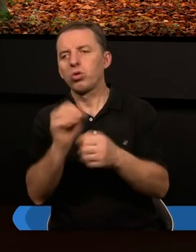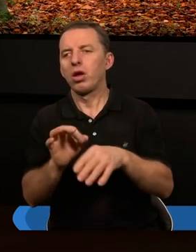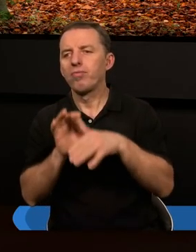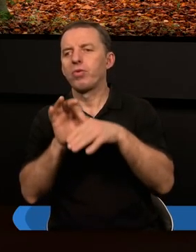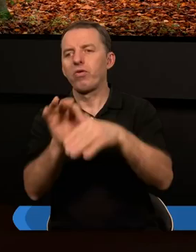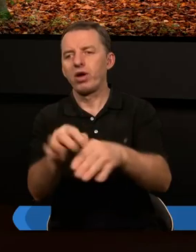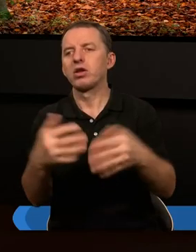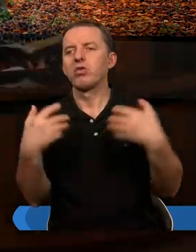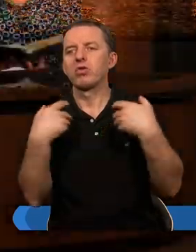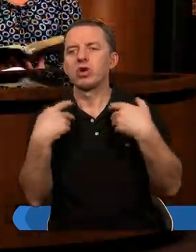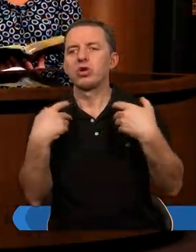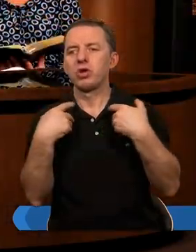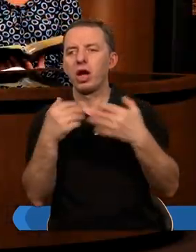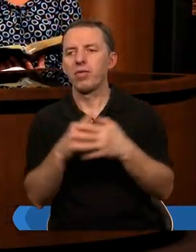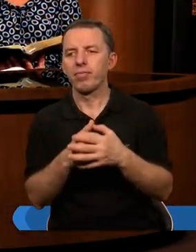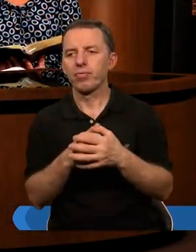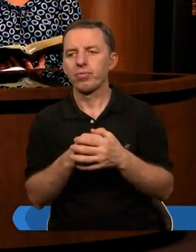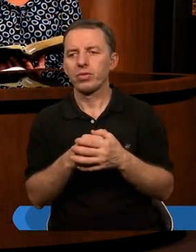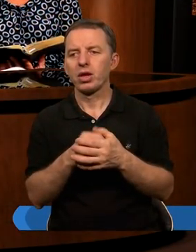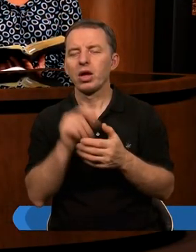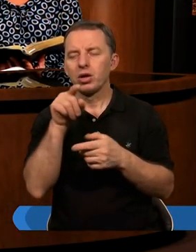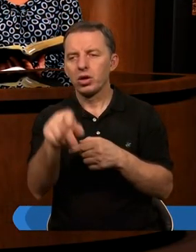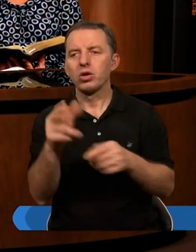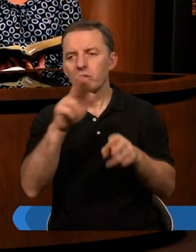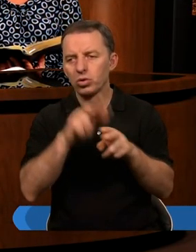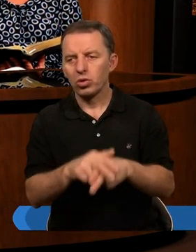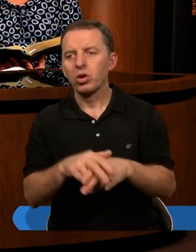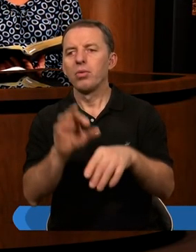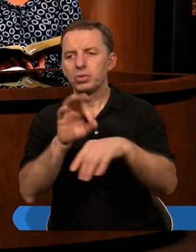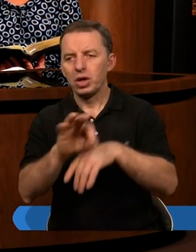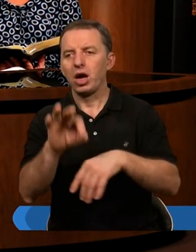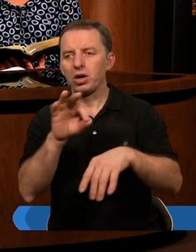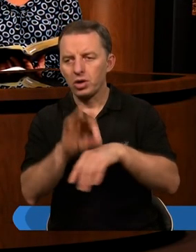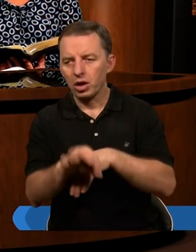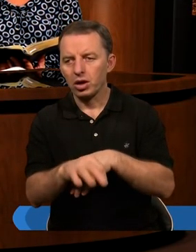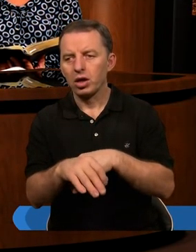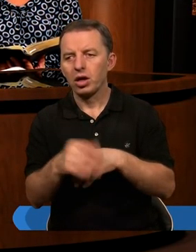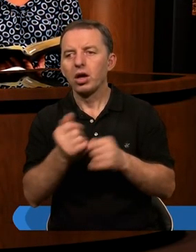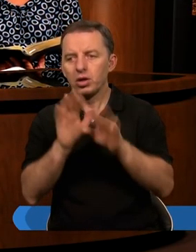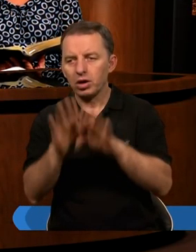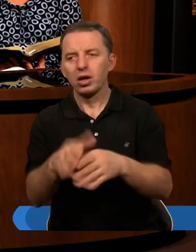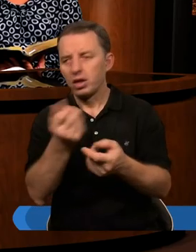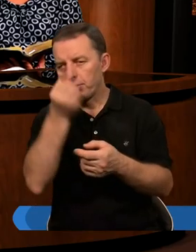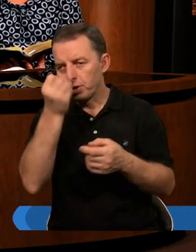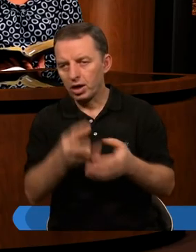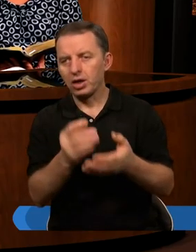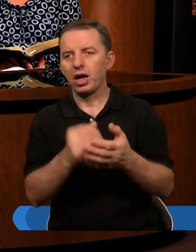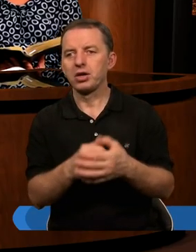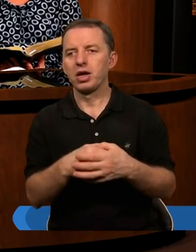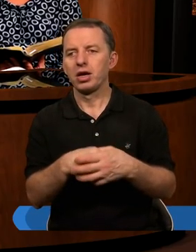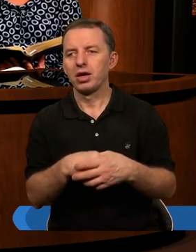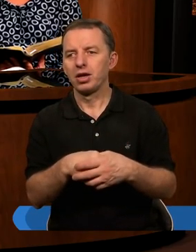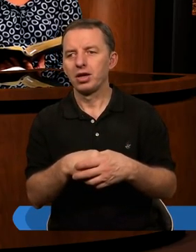wprowadzić w życie? Błogosławcie tych, którzy Was prześladują. Błogosławcie, a nie przeklinajcie.